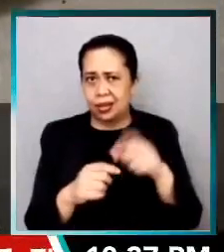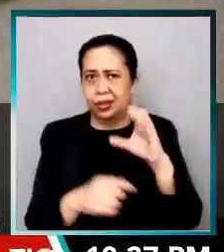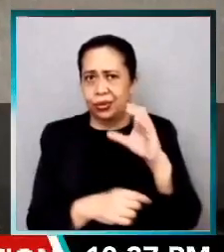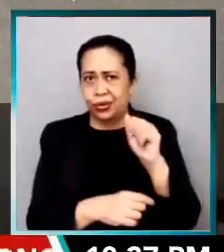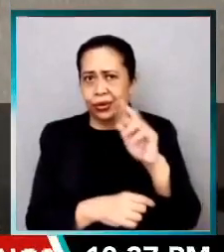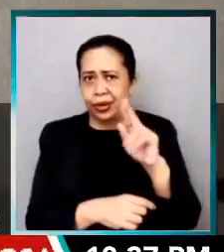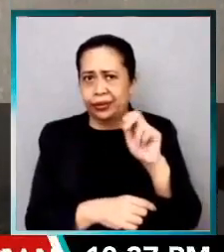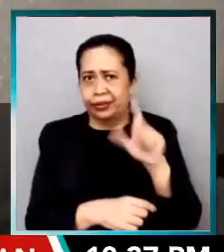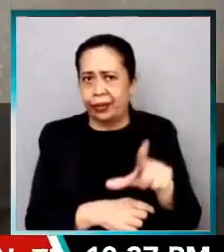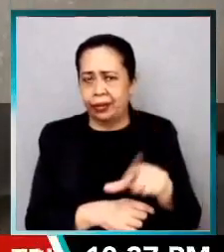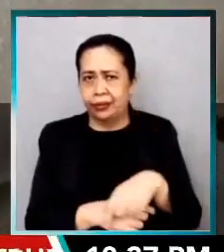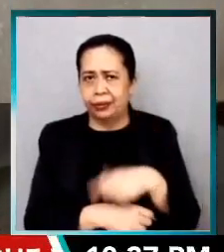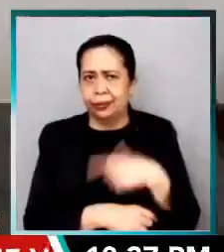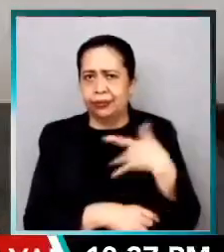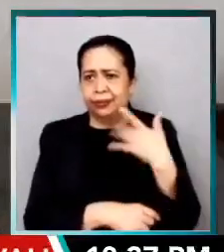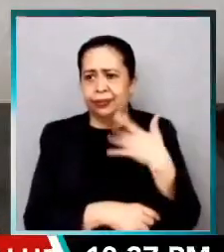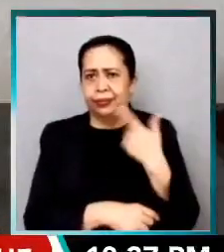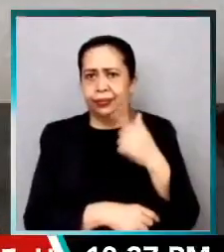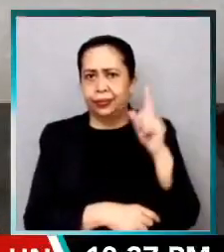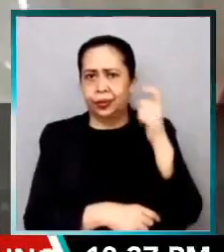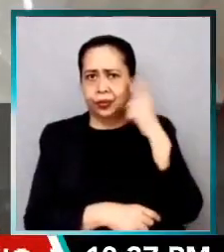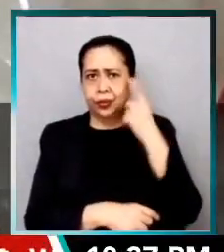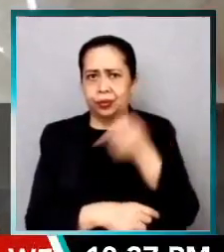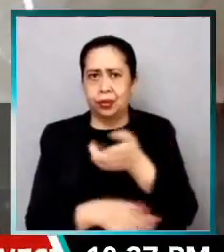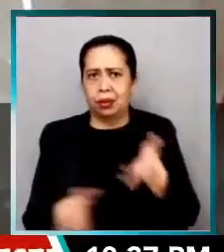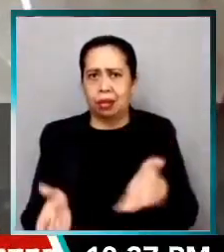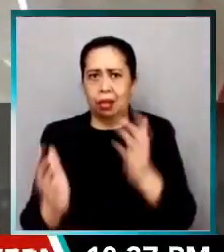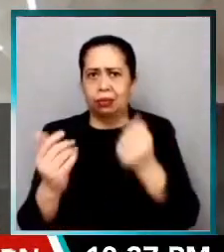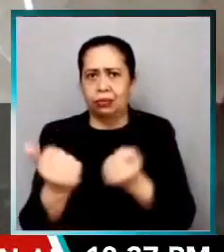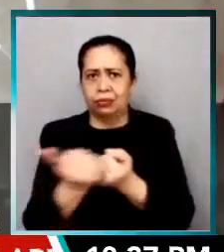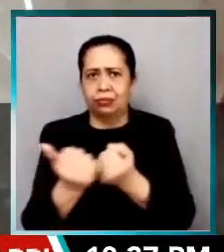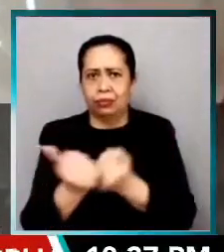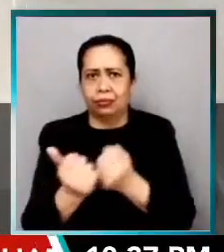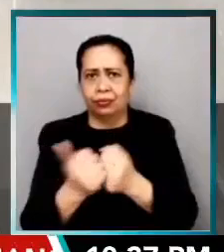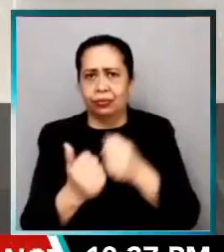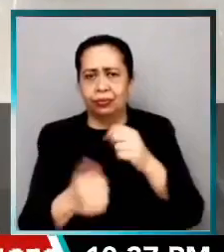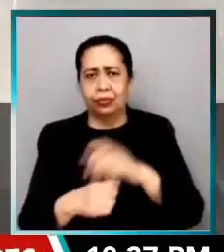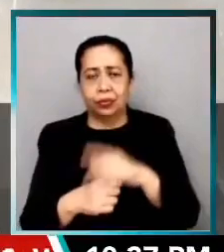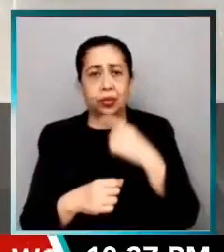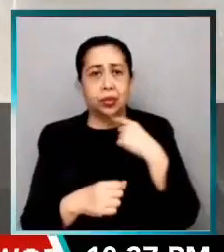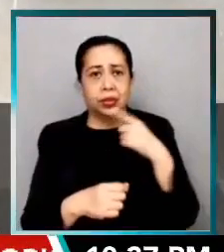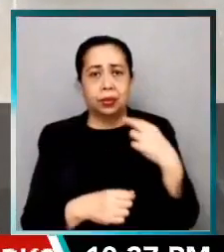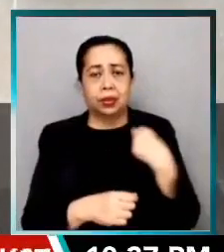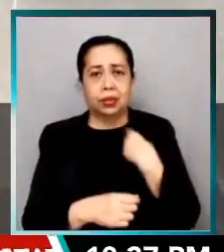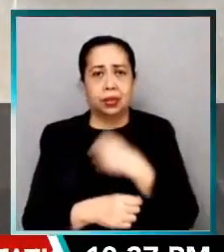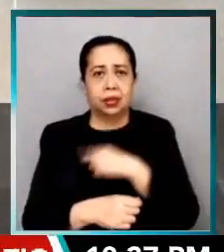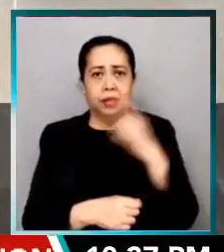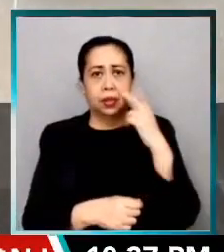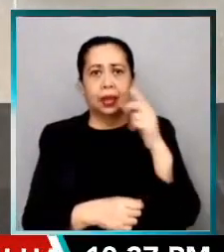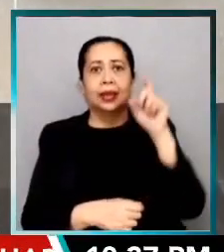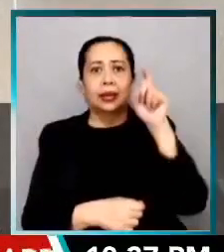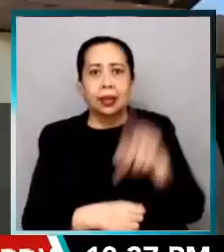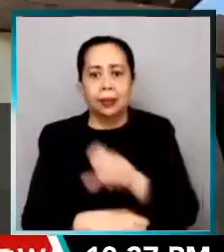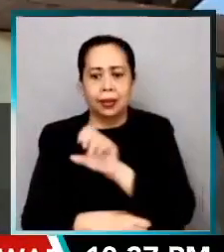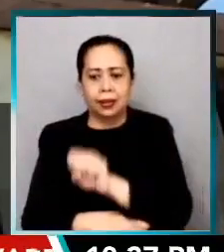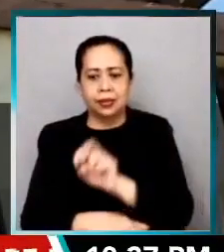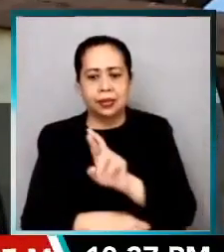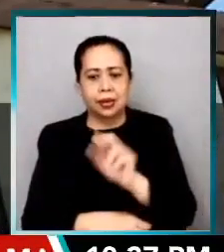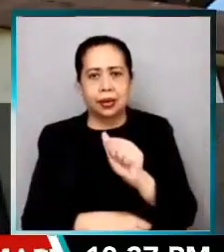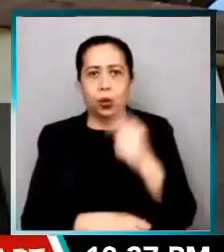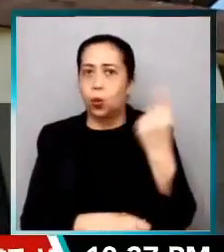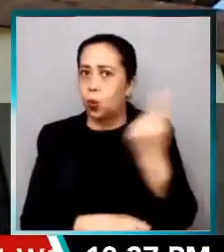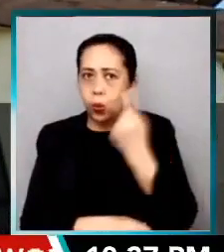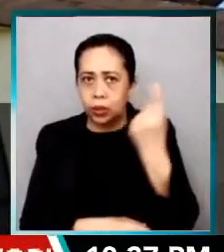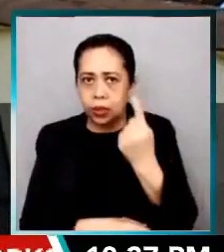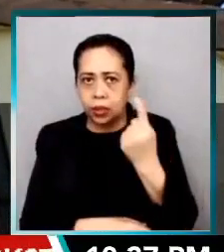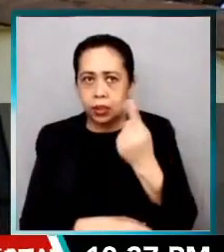Nangangamoy government-sponsored smuggling din daw ito. Punto pa ni Ontiveros, dapat ang Sugar Regulatory Administration lamang ang nag-i-issue